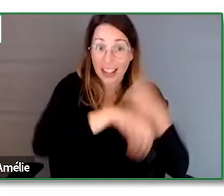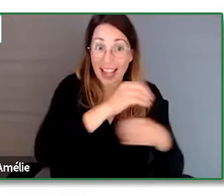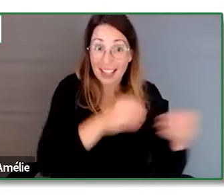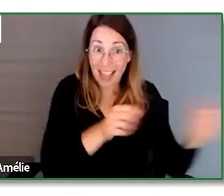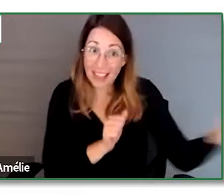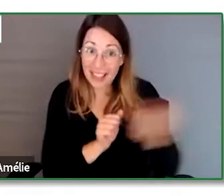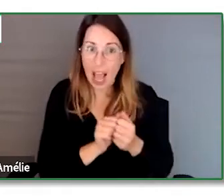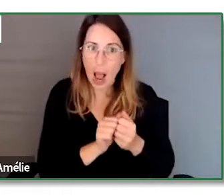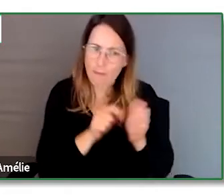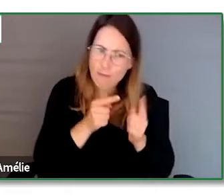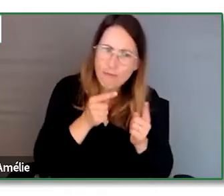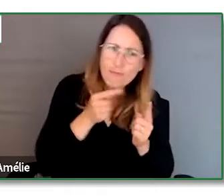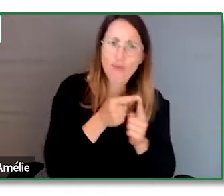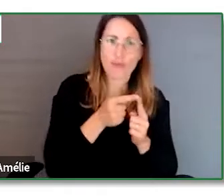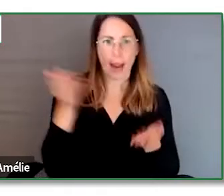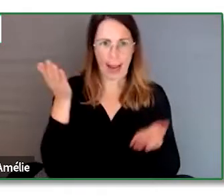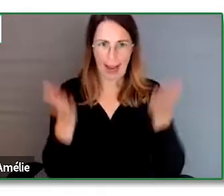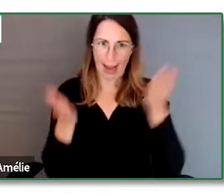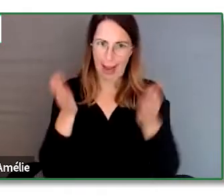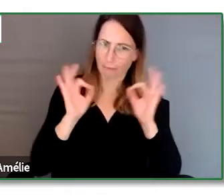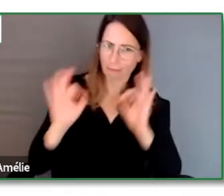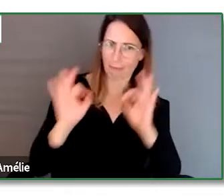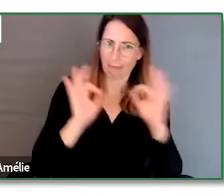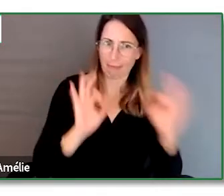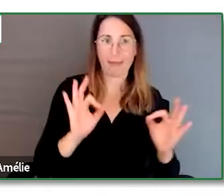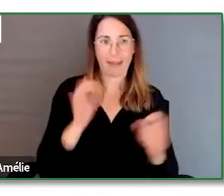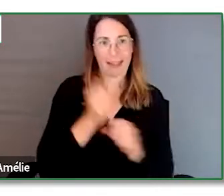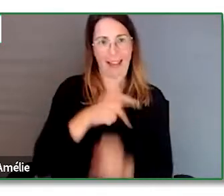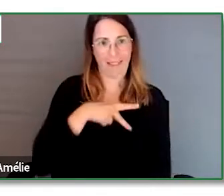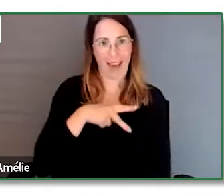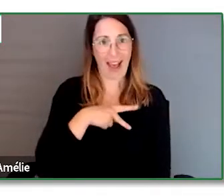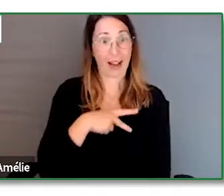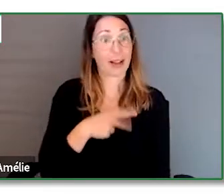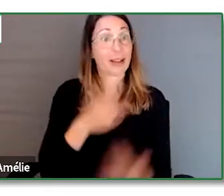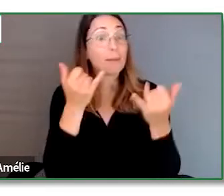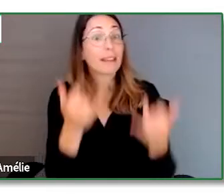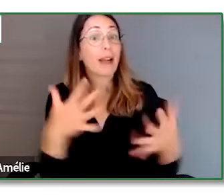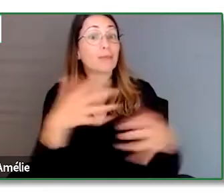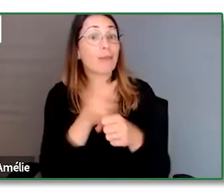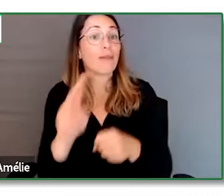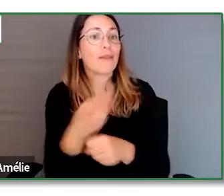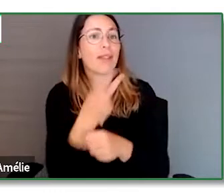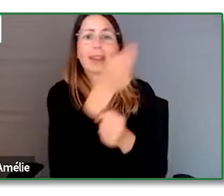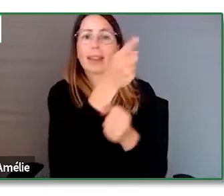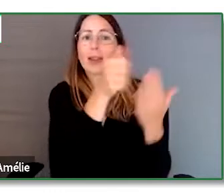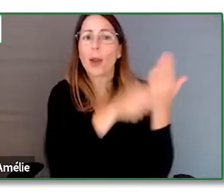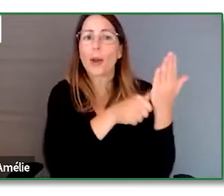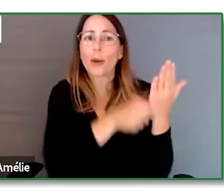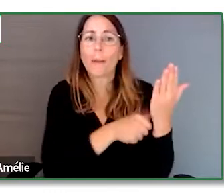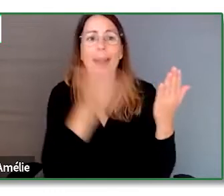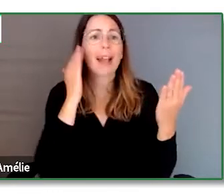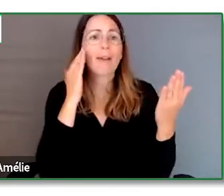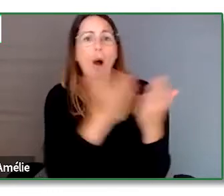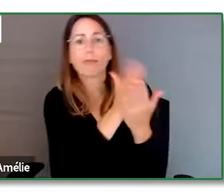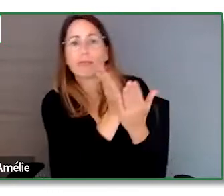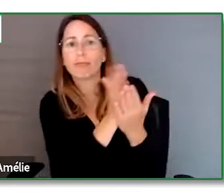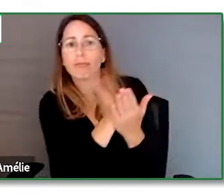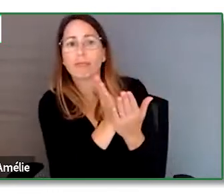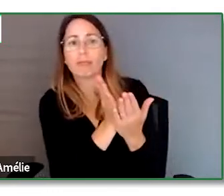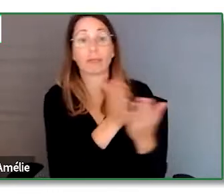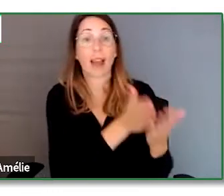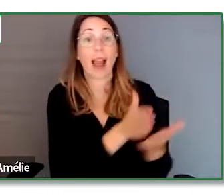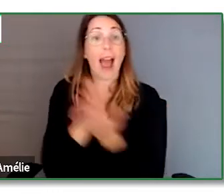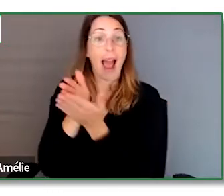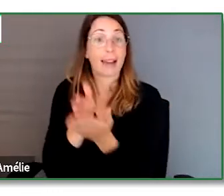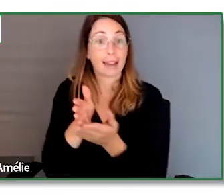Merci. Rapidement maintenant, quelques documents d'orientation qui guident les collègues également sur le site,